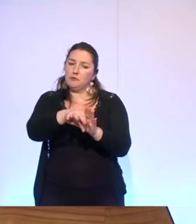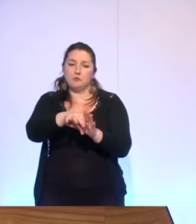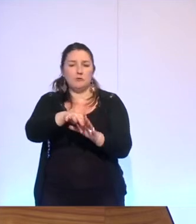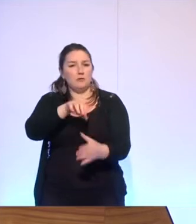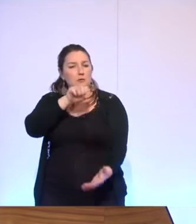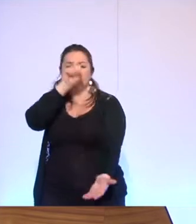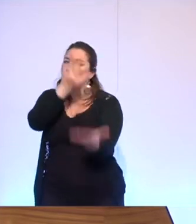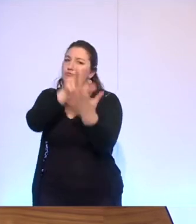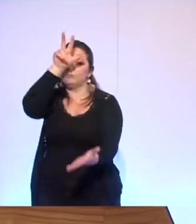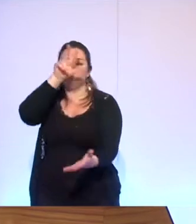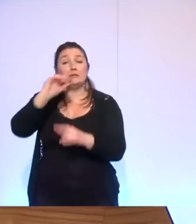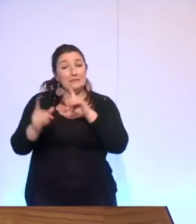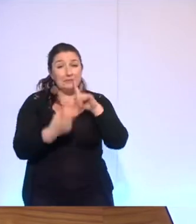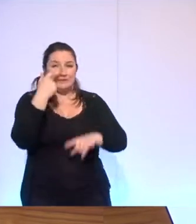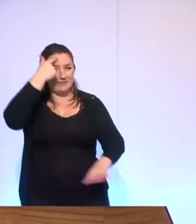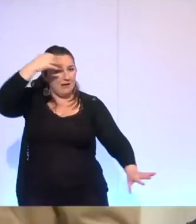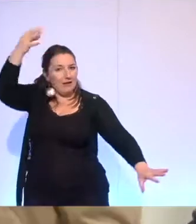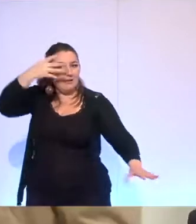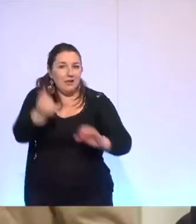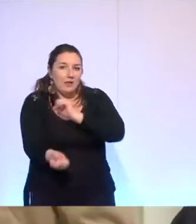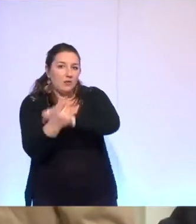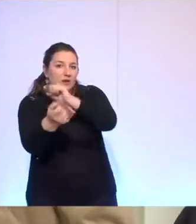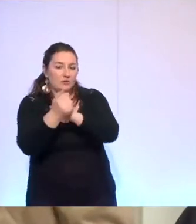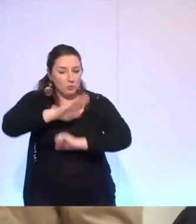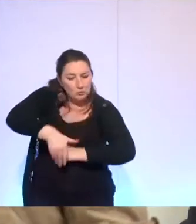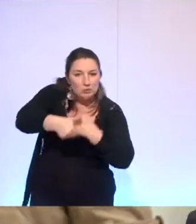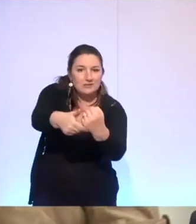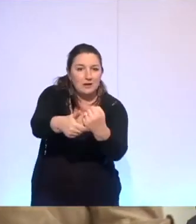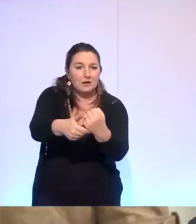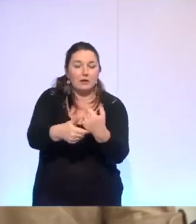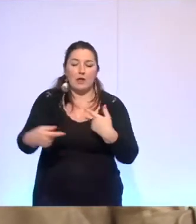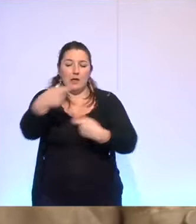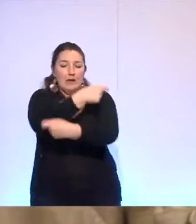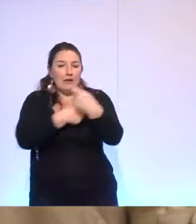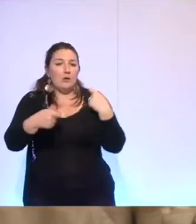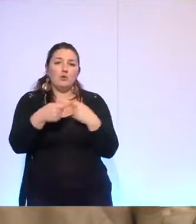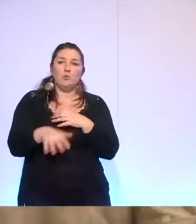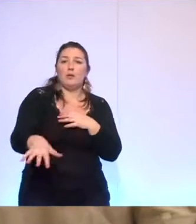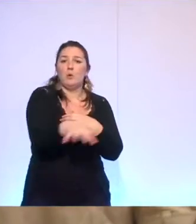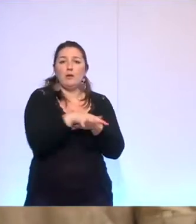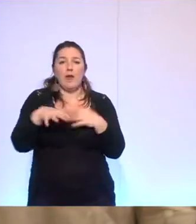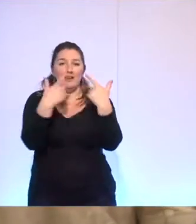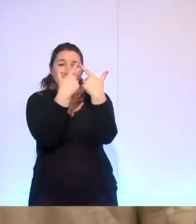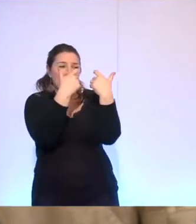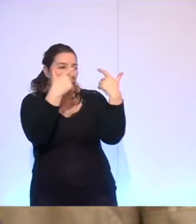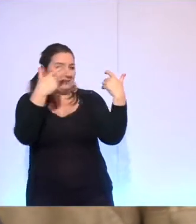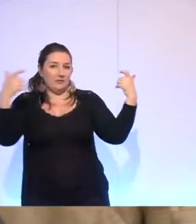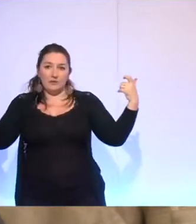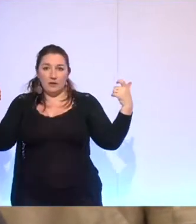l'innovation. Et la volonté de diversifier l'économie locale, légitime, ne justifie en